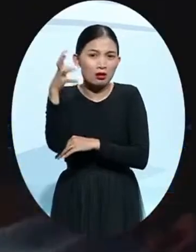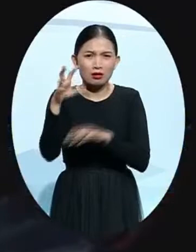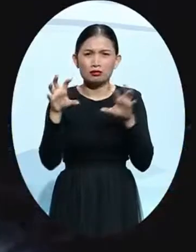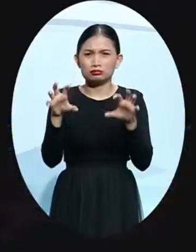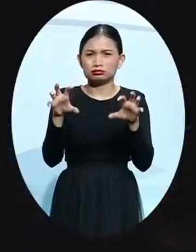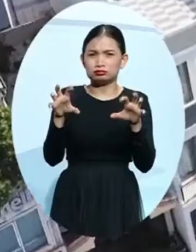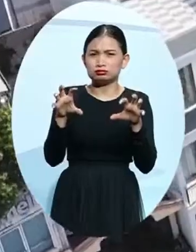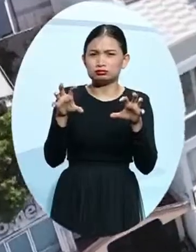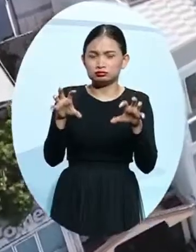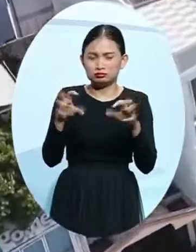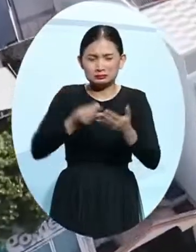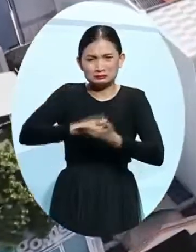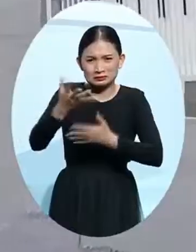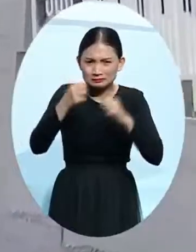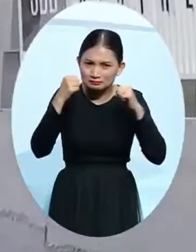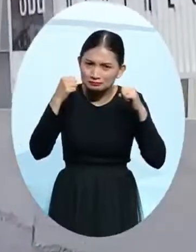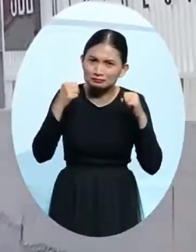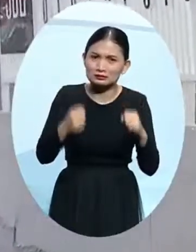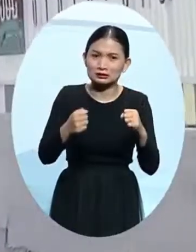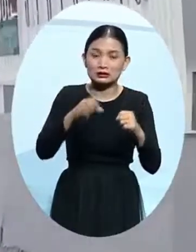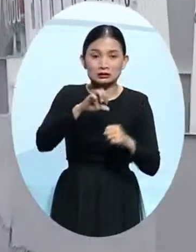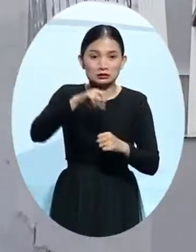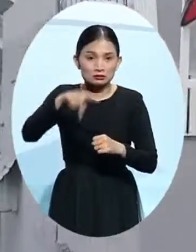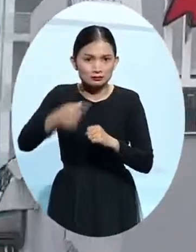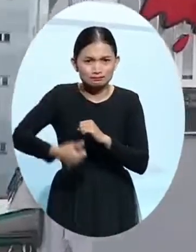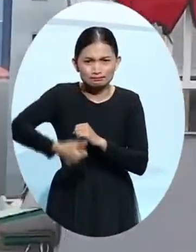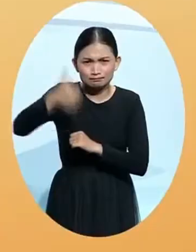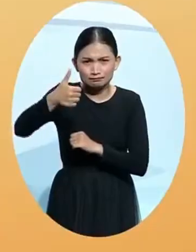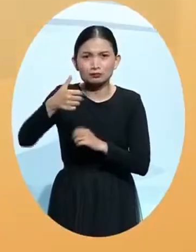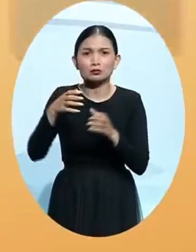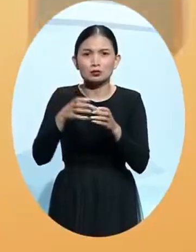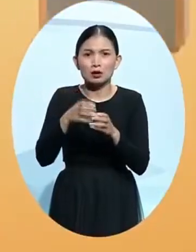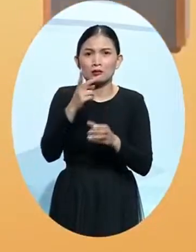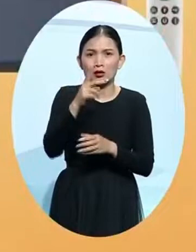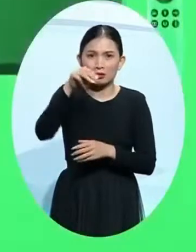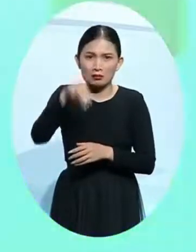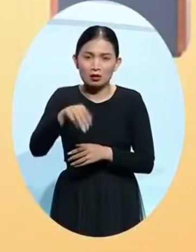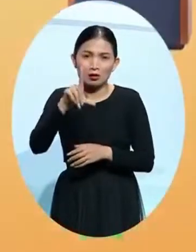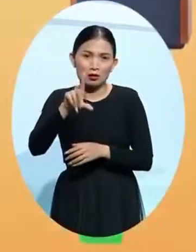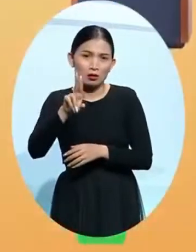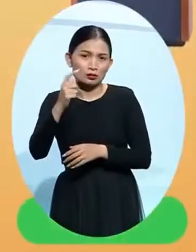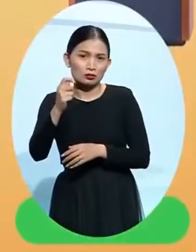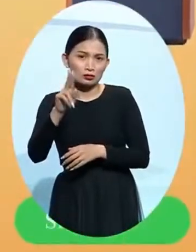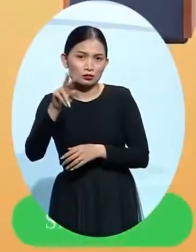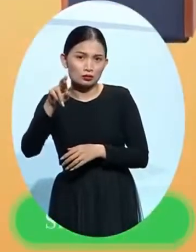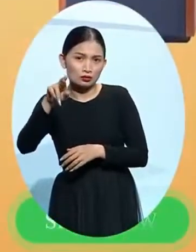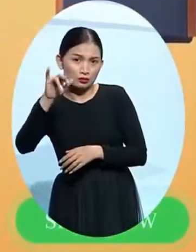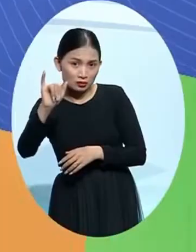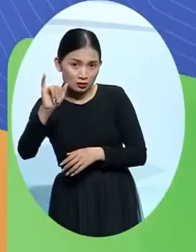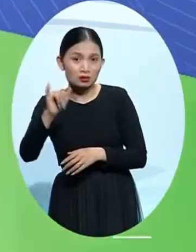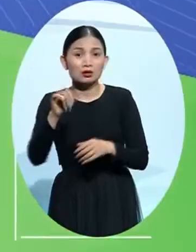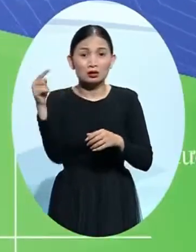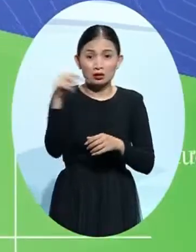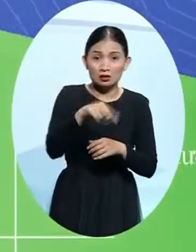cầu về số lượng bán hàng đã cho ra mắt thêm dòng sản phẩm cao cấp cho nhóm Hormon Luxury audio thông qua nhà phân phối Thanh Tùng audio